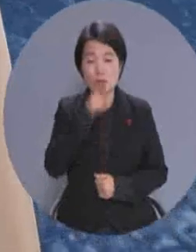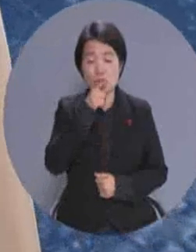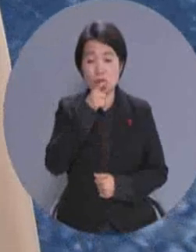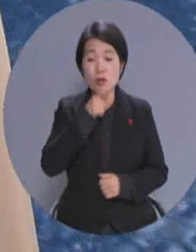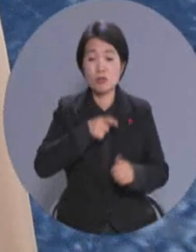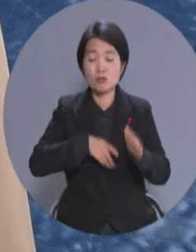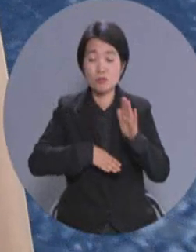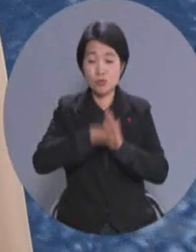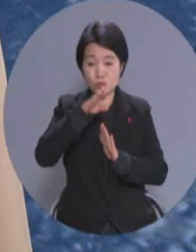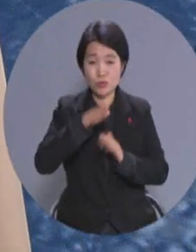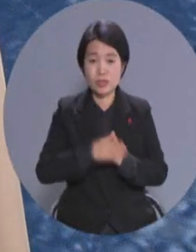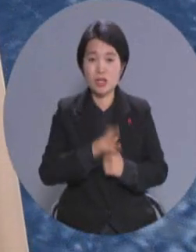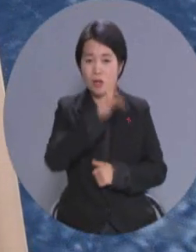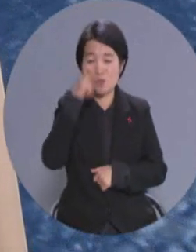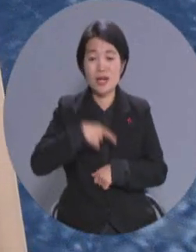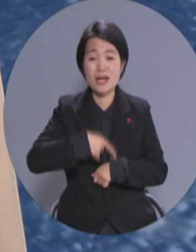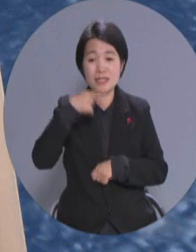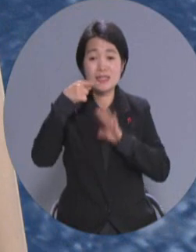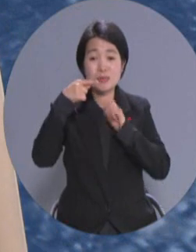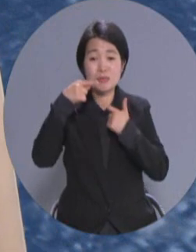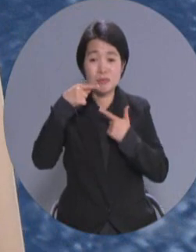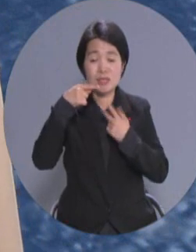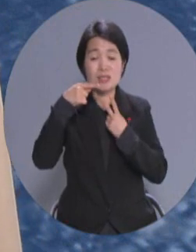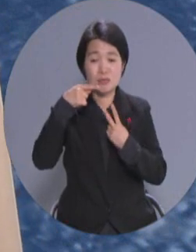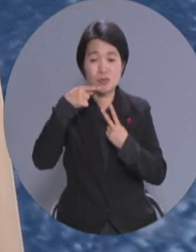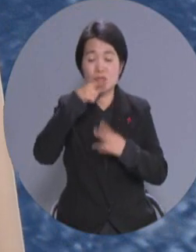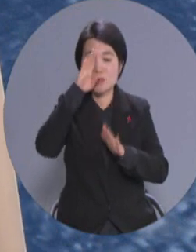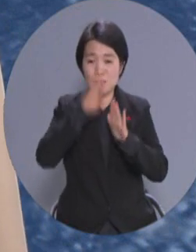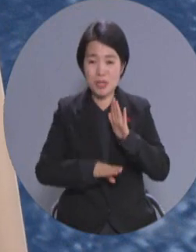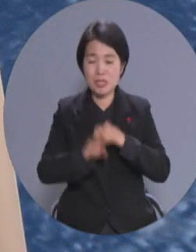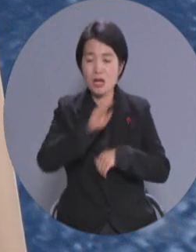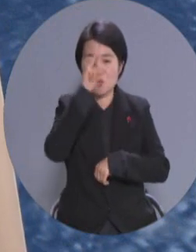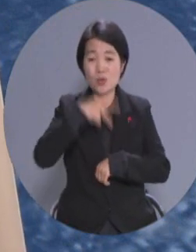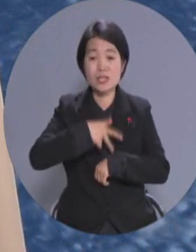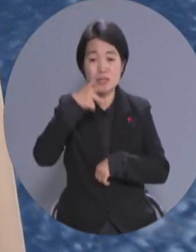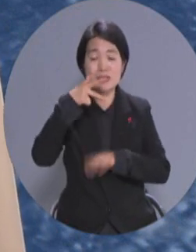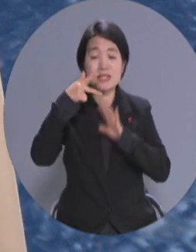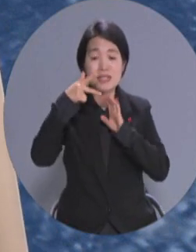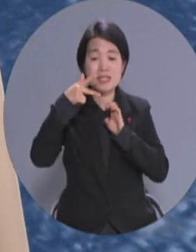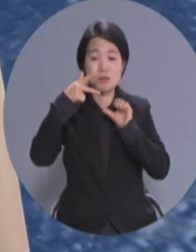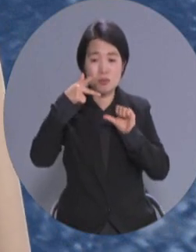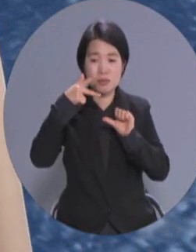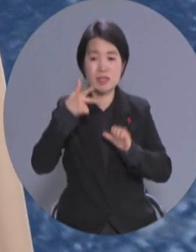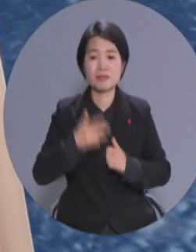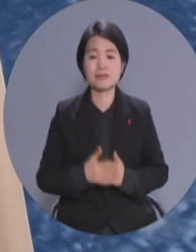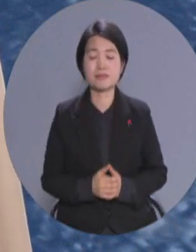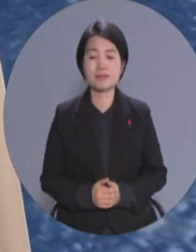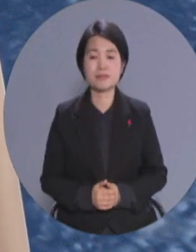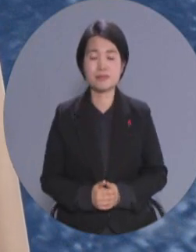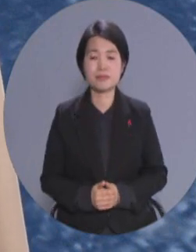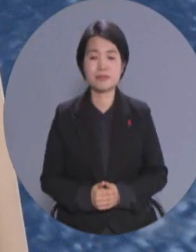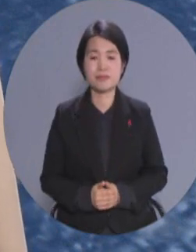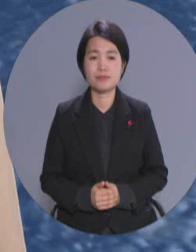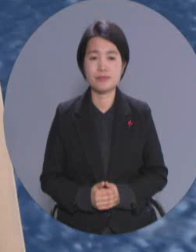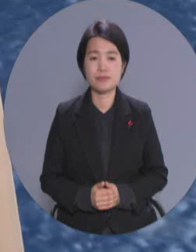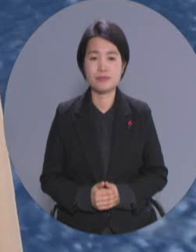내일 만조 시각은 오후 1시 32분 간조 시각은 오후 7시 45분입니다 지금까지 생활